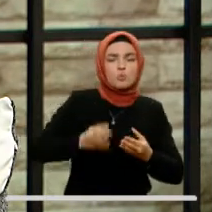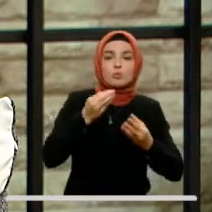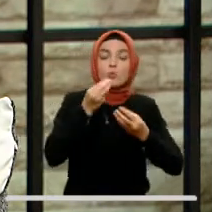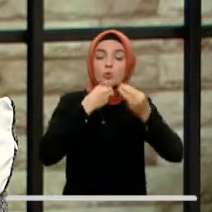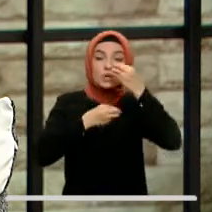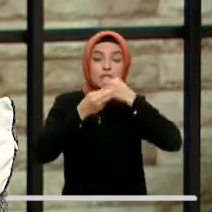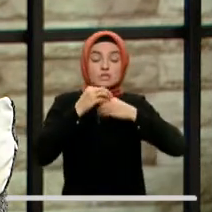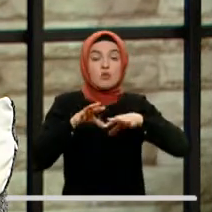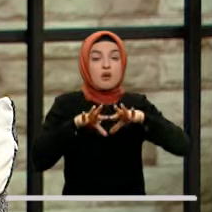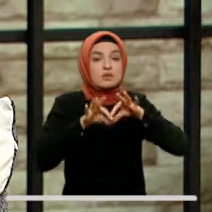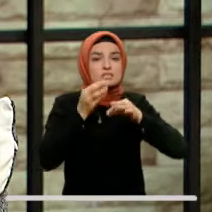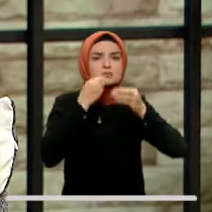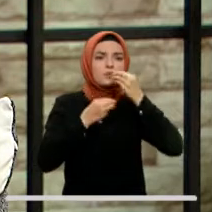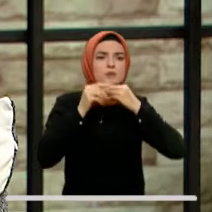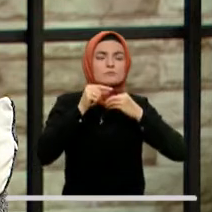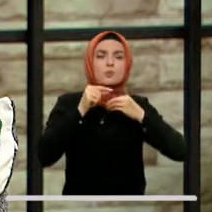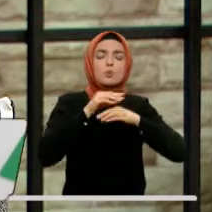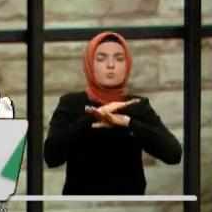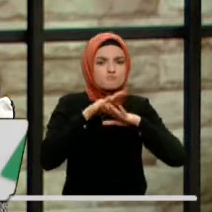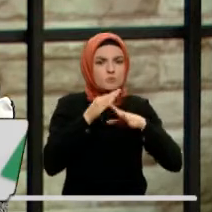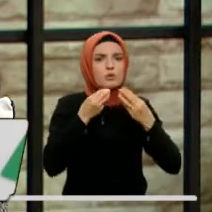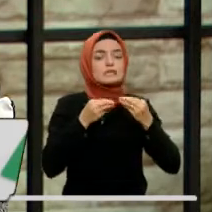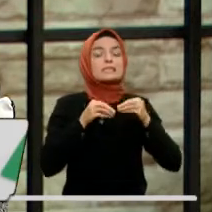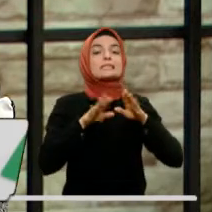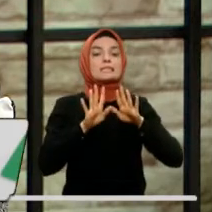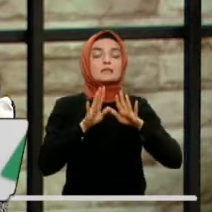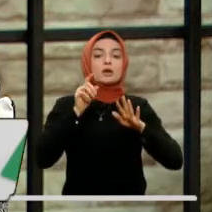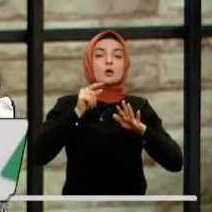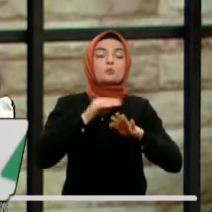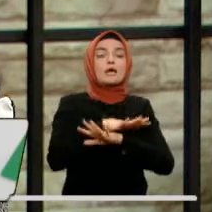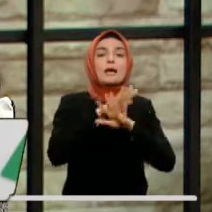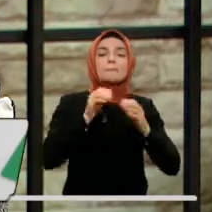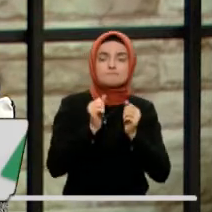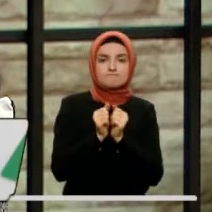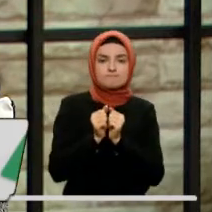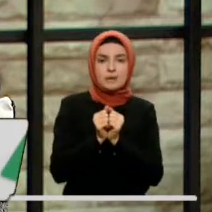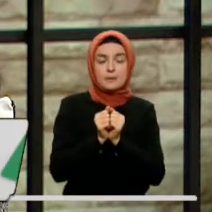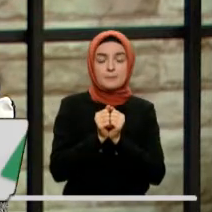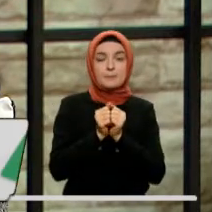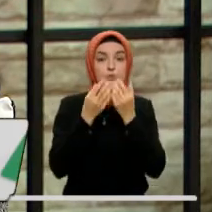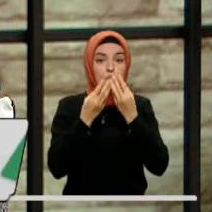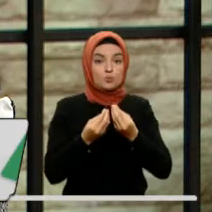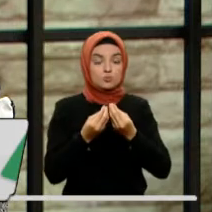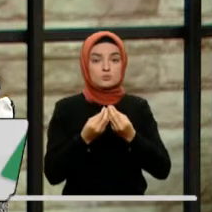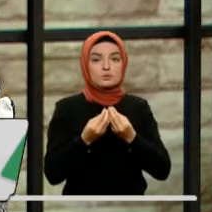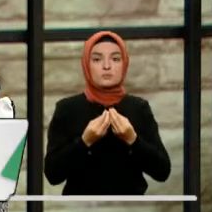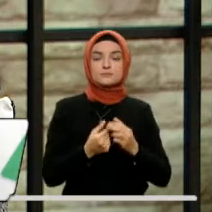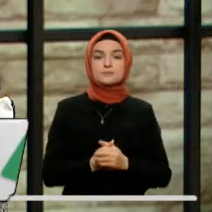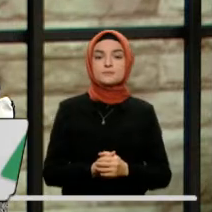fast food tüketmeye başladı diye olacak bir şey değil. Aslında tüm bu faktörlerin beraber bir araya gelmesiyle oluşan bir